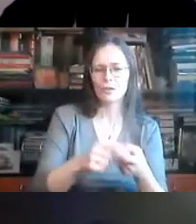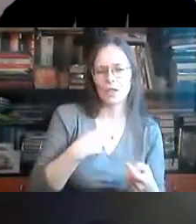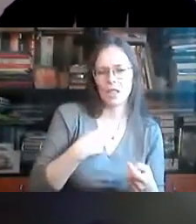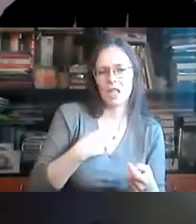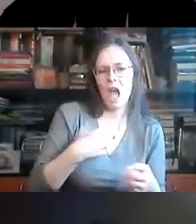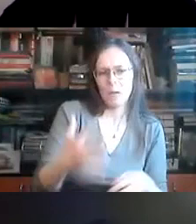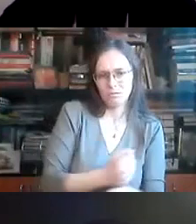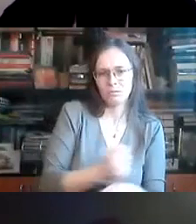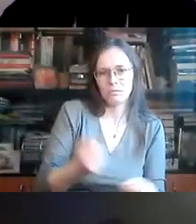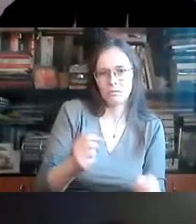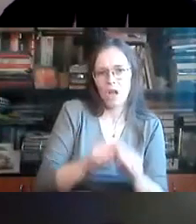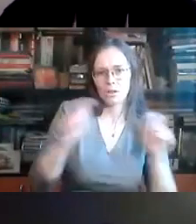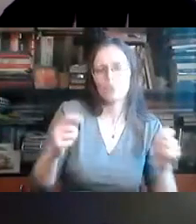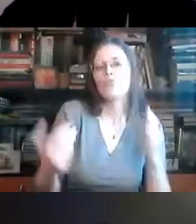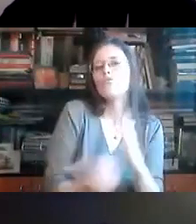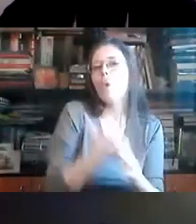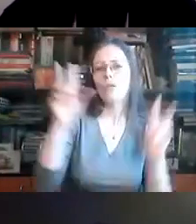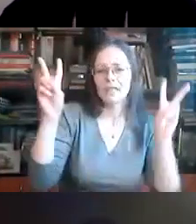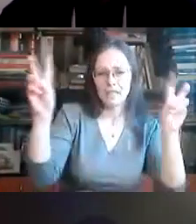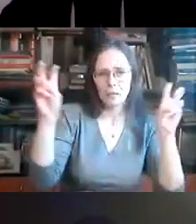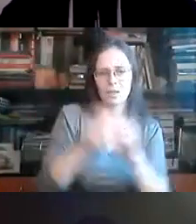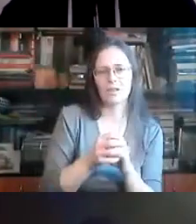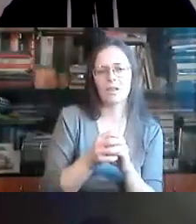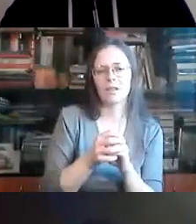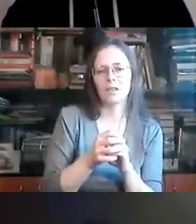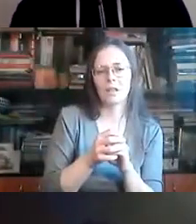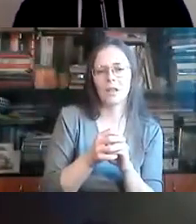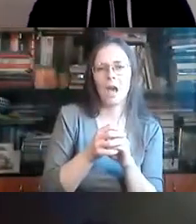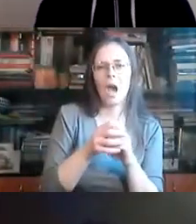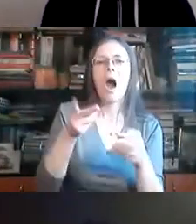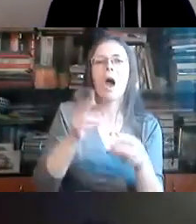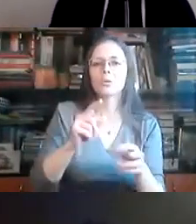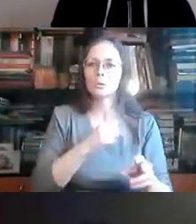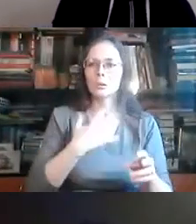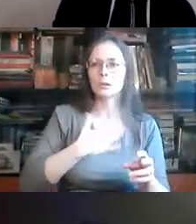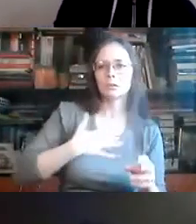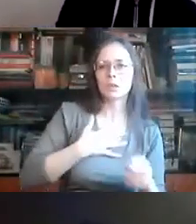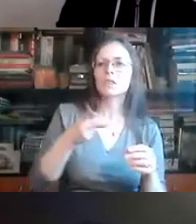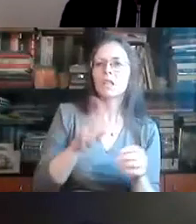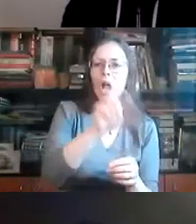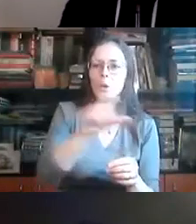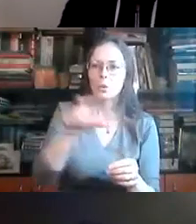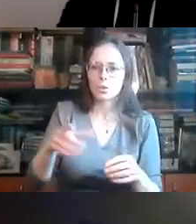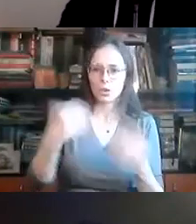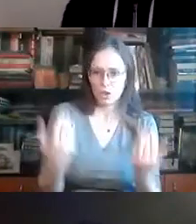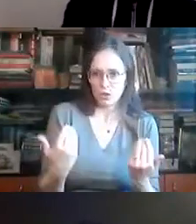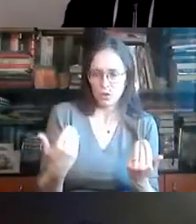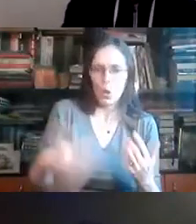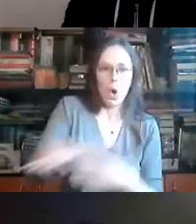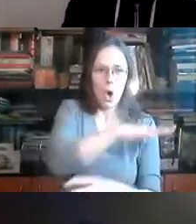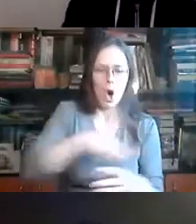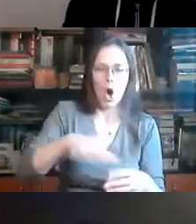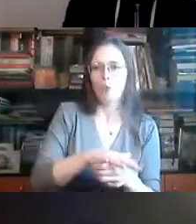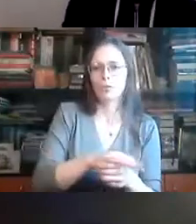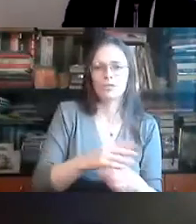которые злободневны для общества современного, независимо от страны, потому что в первую очередь то,